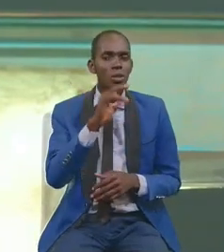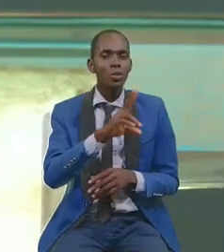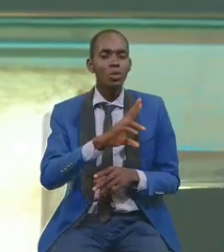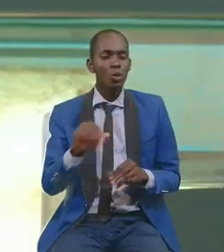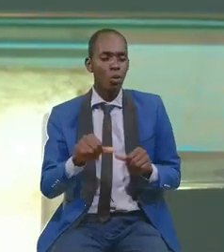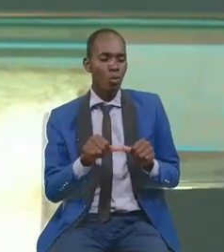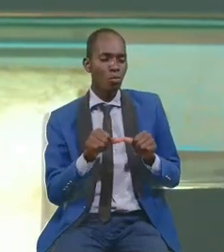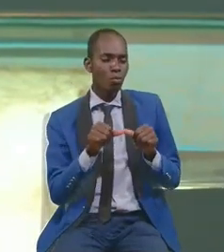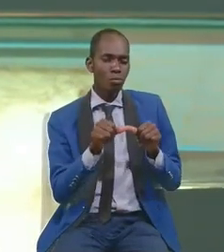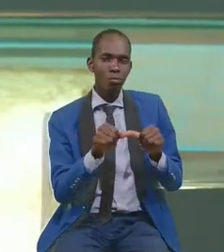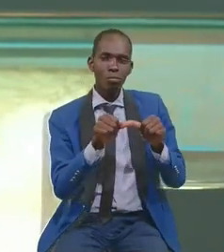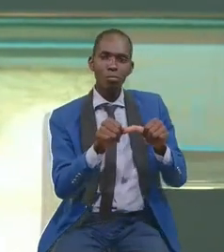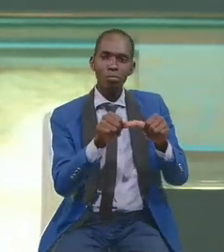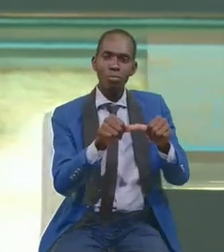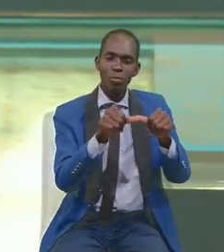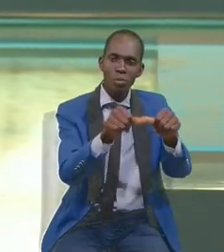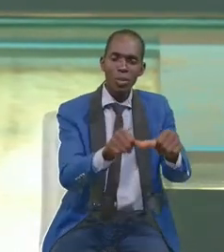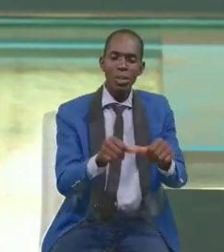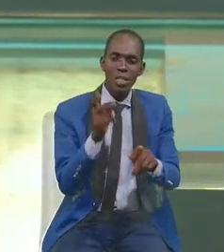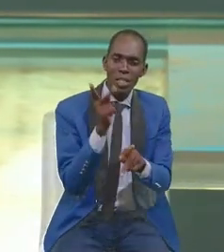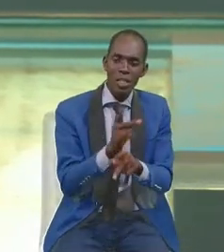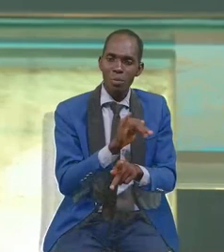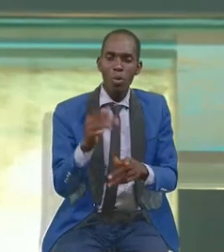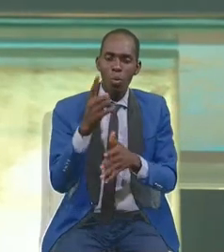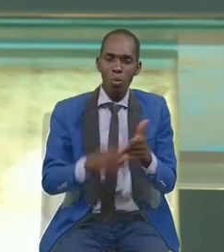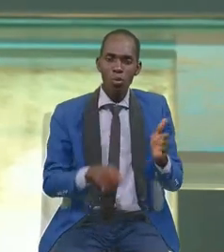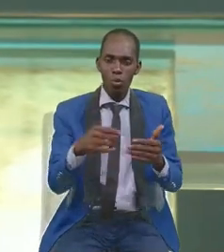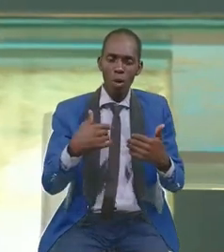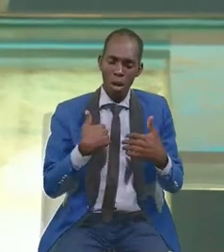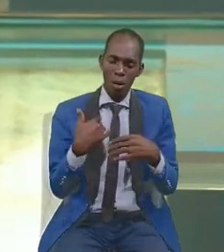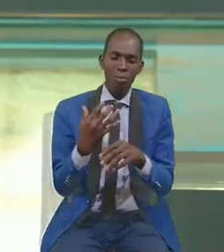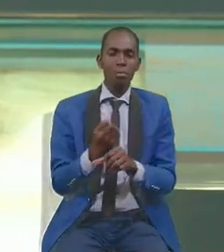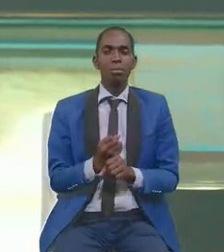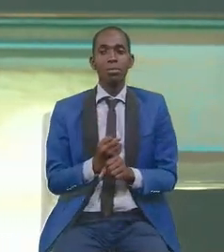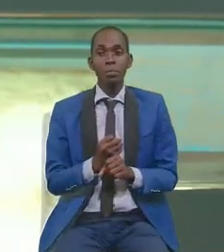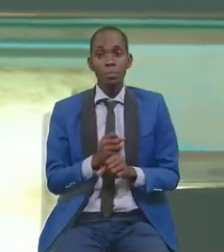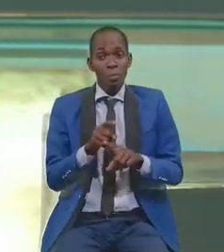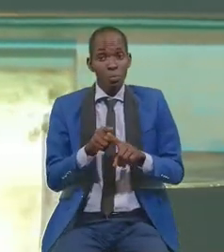persévérance ferme dans la persévérance pour garder ce que tu as. Mais ce